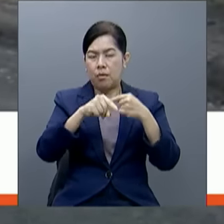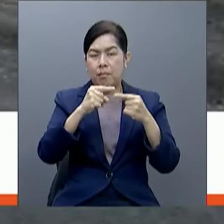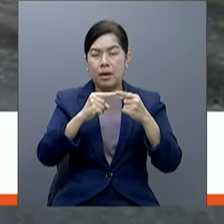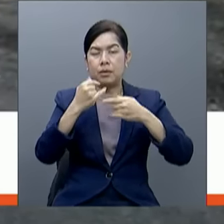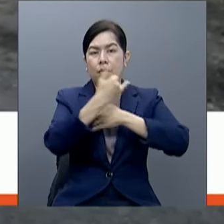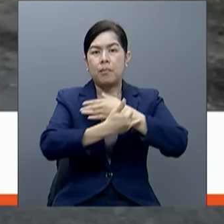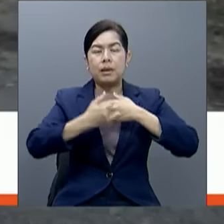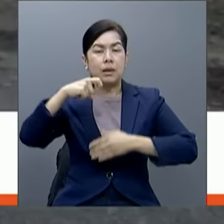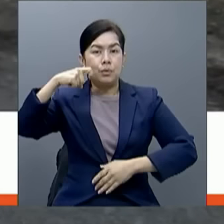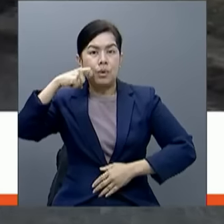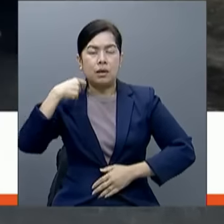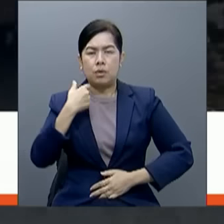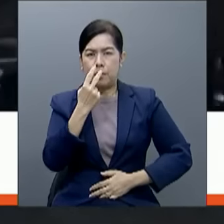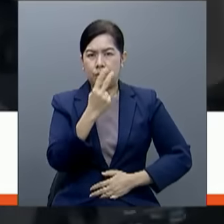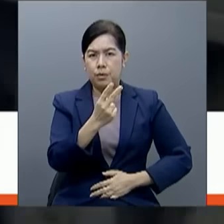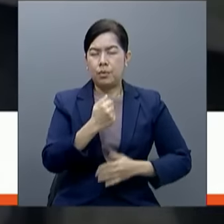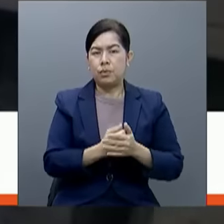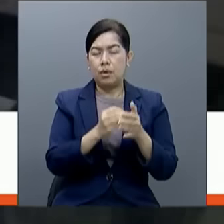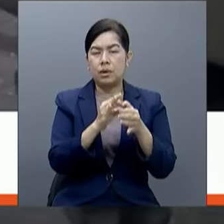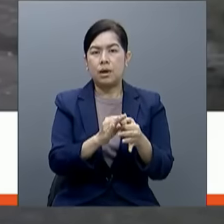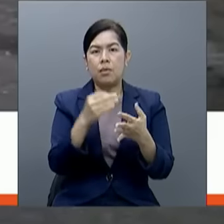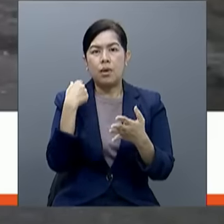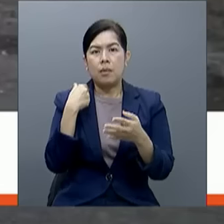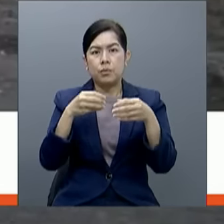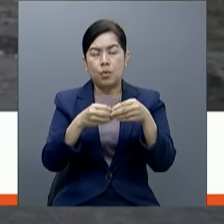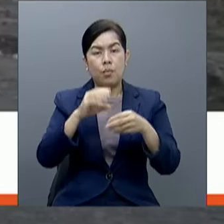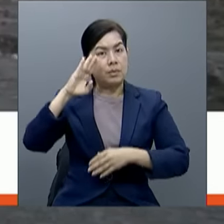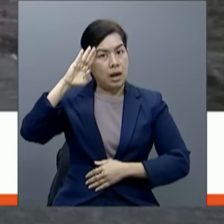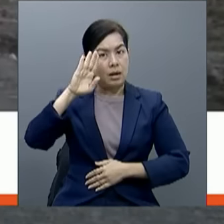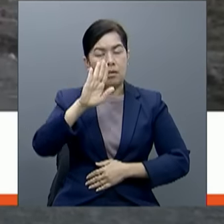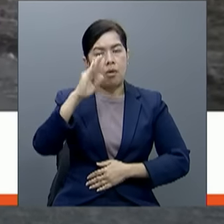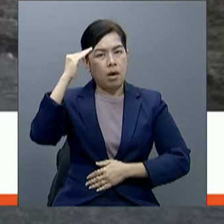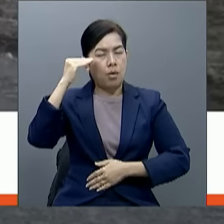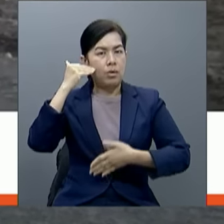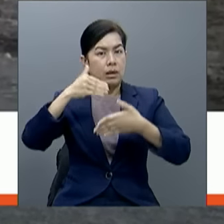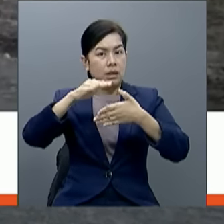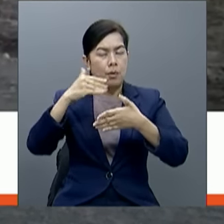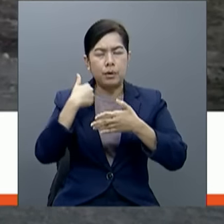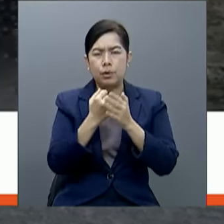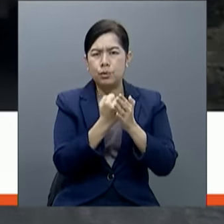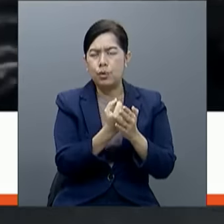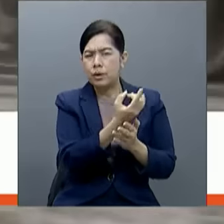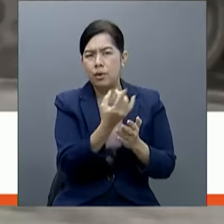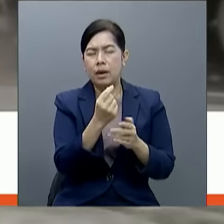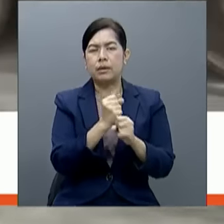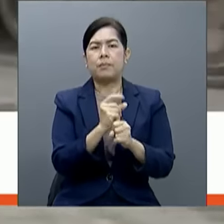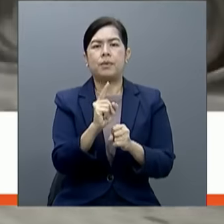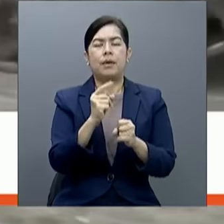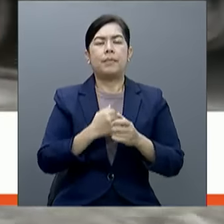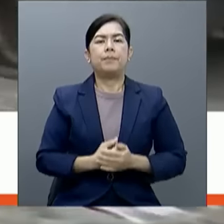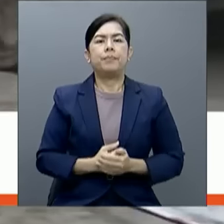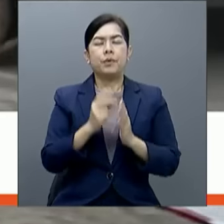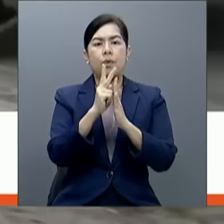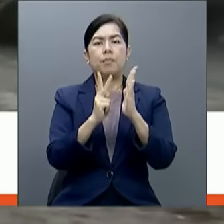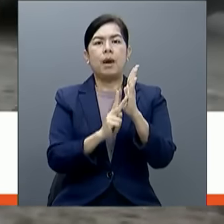บของหน่วยปฏิบัติการพิเศษเกาหลีเหนือที่ส่งไปเพื่อสนับสนุนรัสเซียค่ะทั้งนี้กฎหมายของเกาหลีใต้